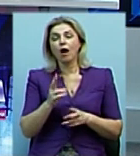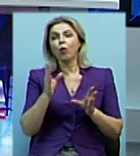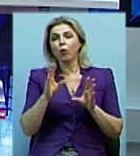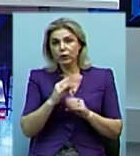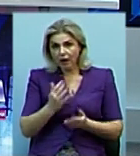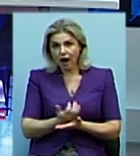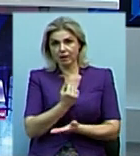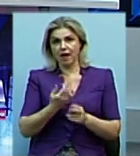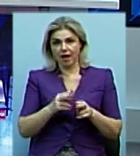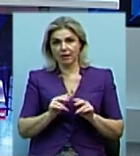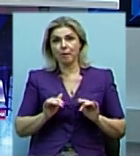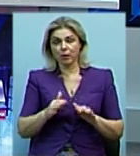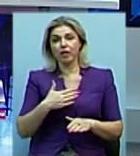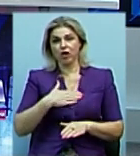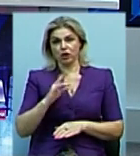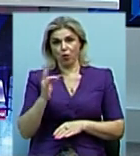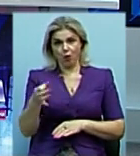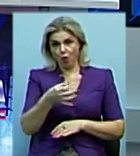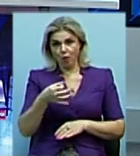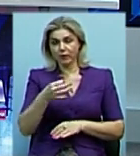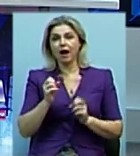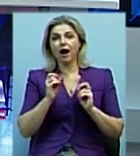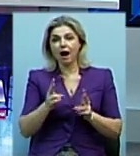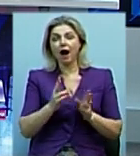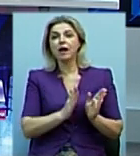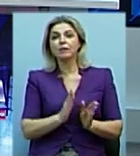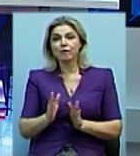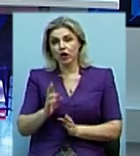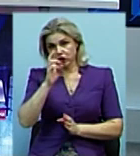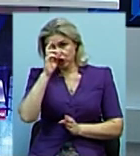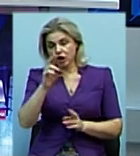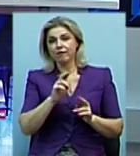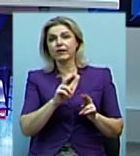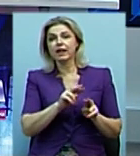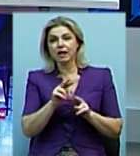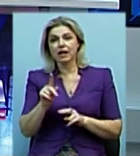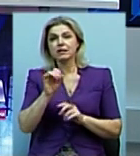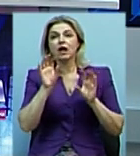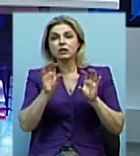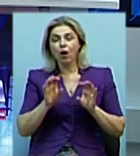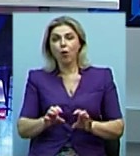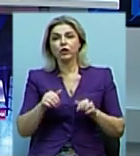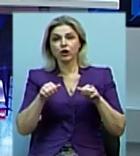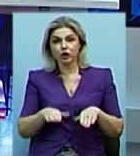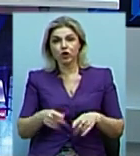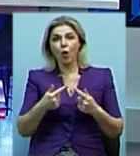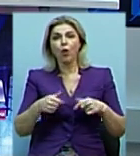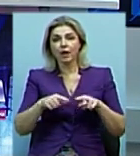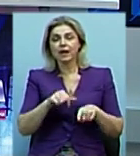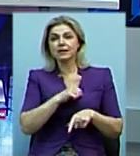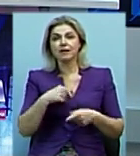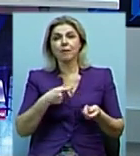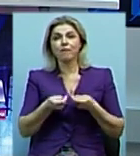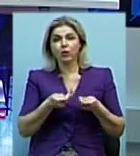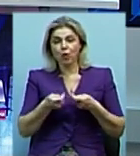є цей процес для нашої області та наскільки механізм державного нагляду за законністю рішень органів місцевого